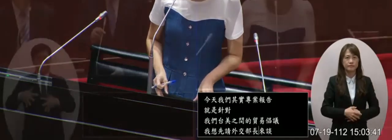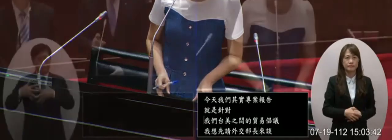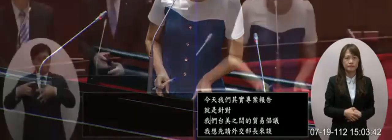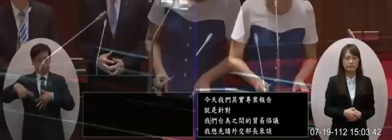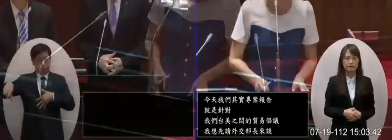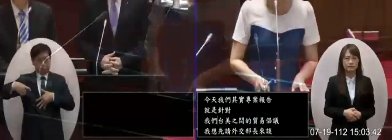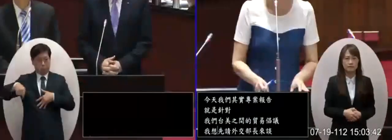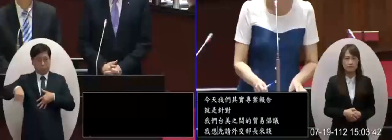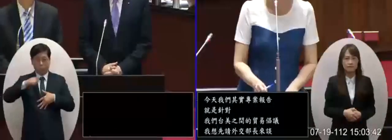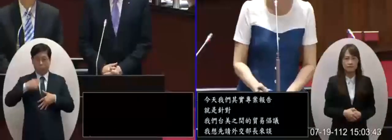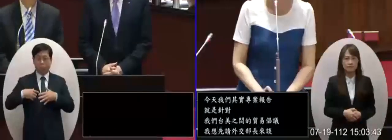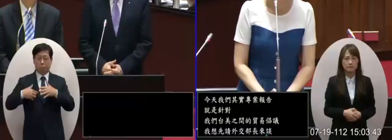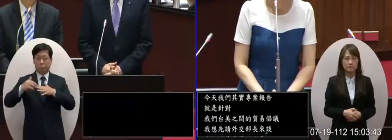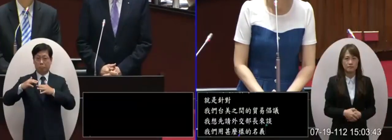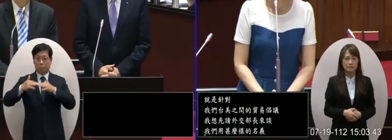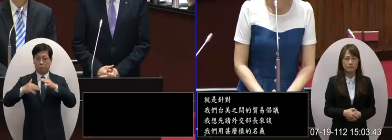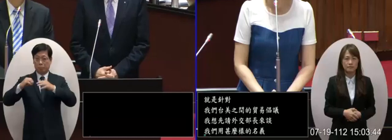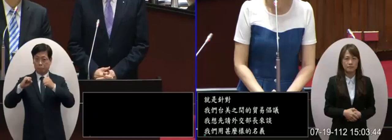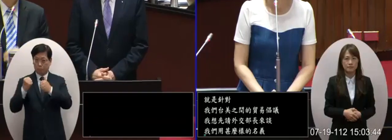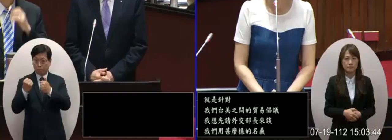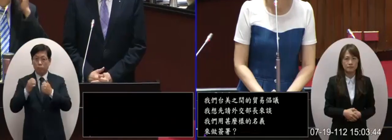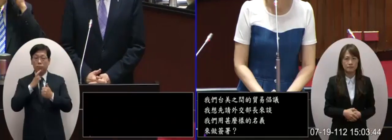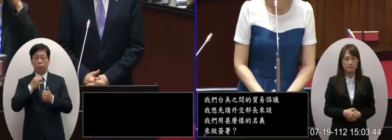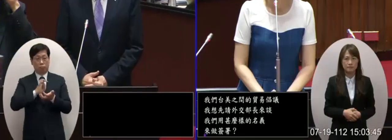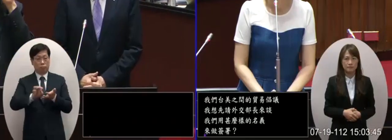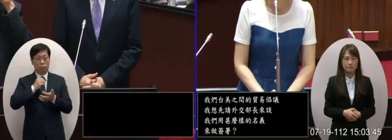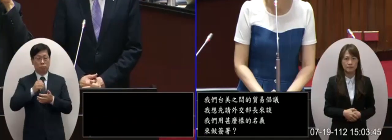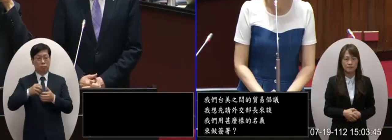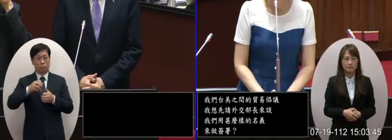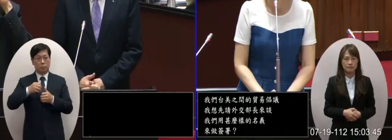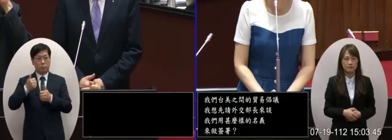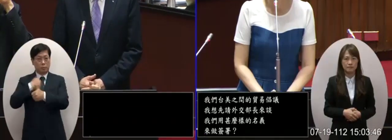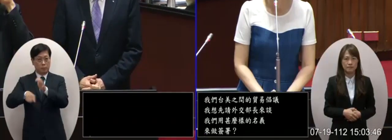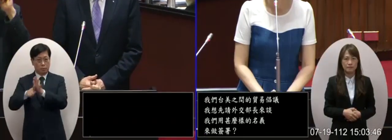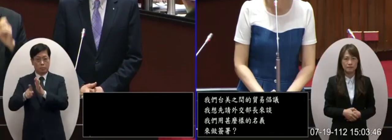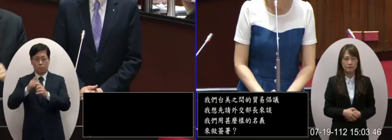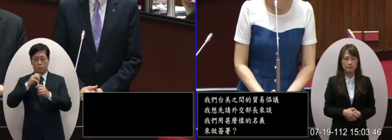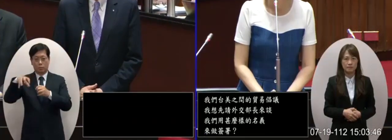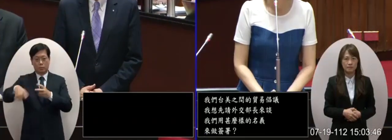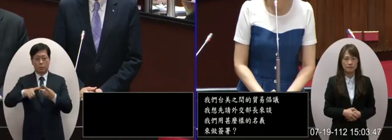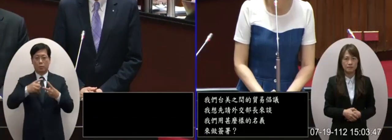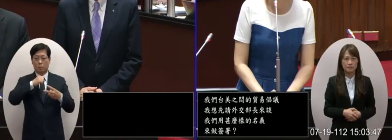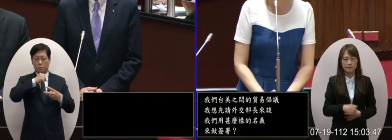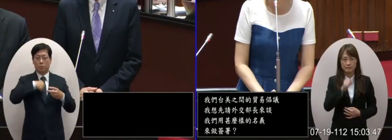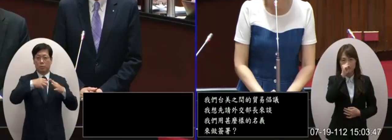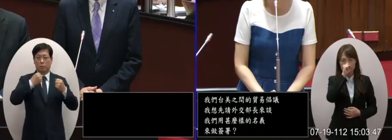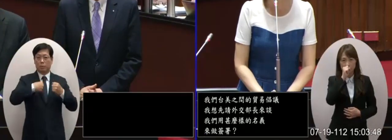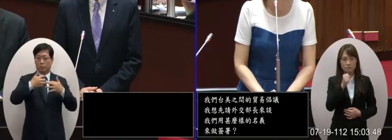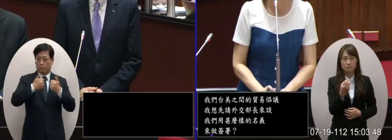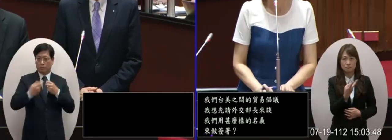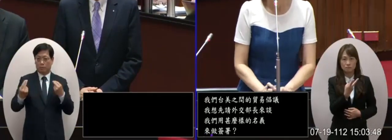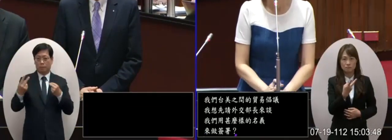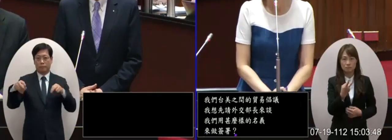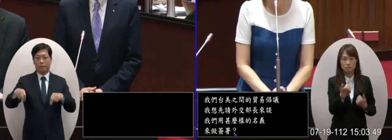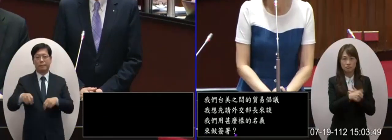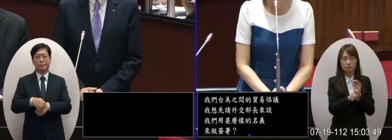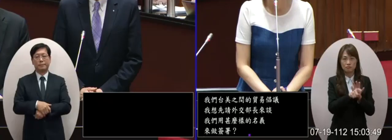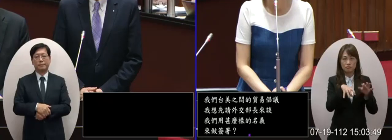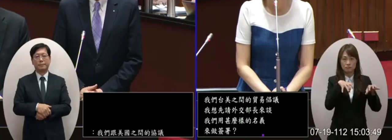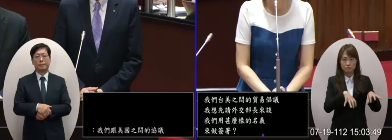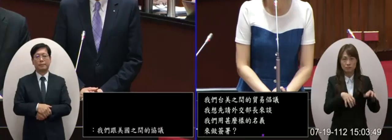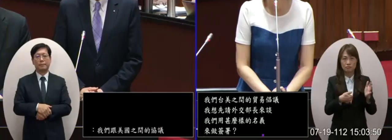国之间的这些个协议基本上是由我们驻美代表处和美国在台协会。 好，用这两个代表处哈。